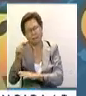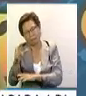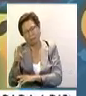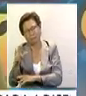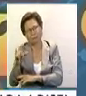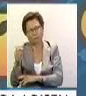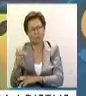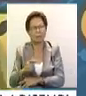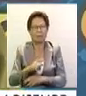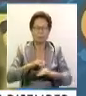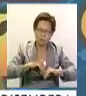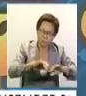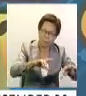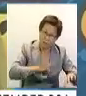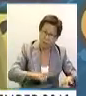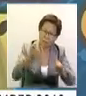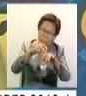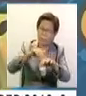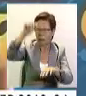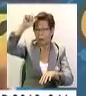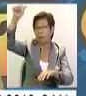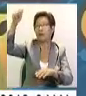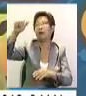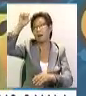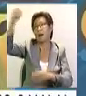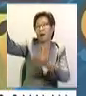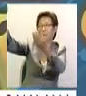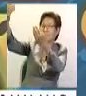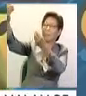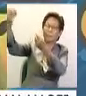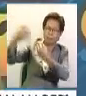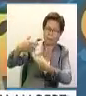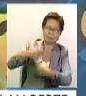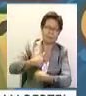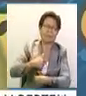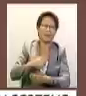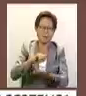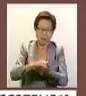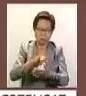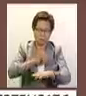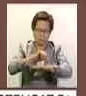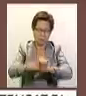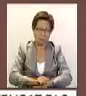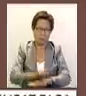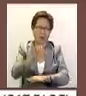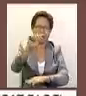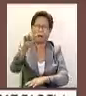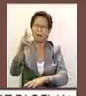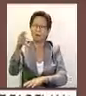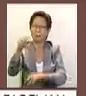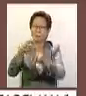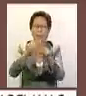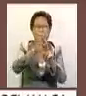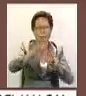punya dakwah kerana Allah, insyaAllah Allah akan permulakan. Itu yang saya amalkan. Adam yang berasal dari Pulau Pinang